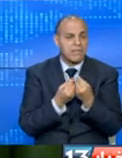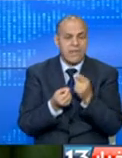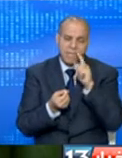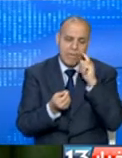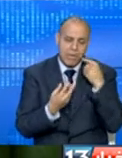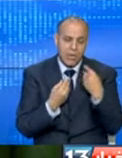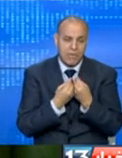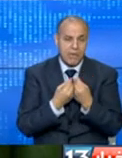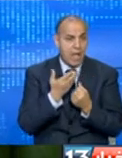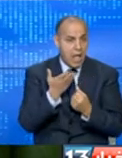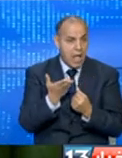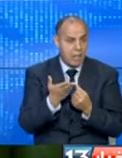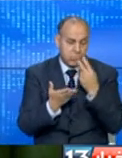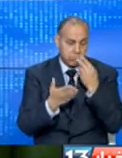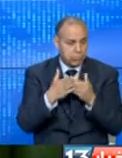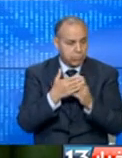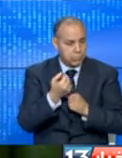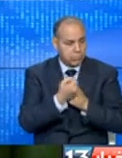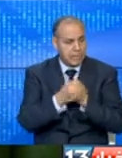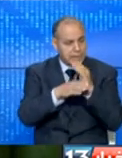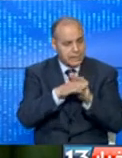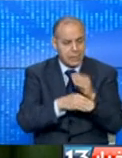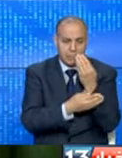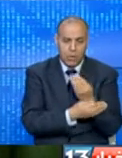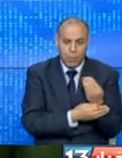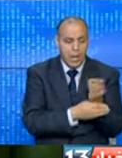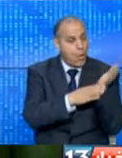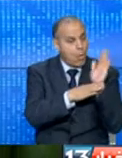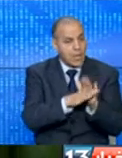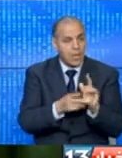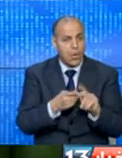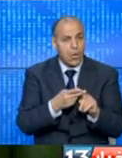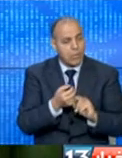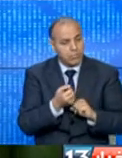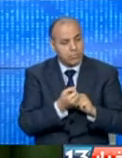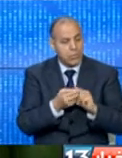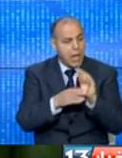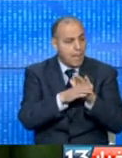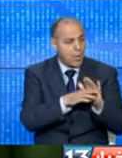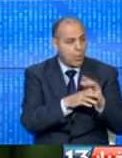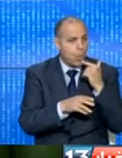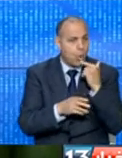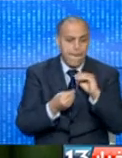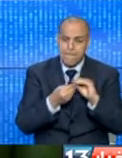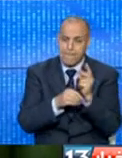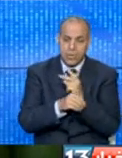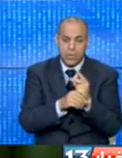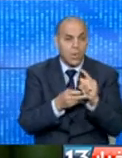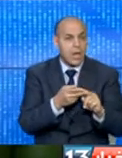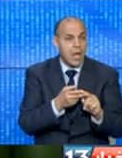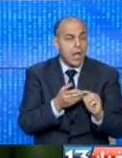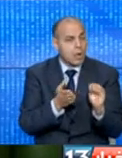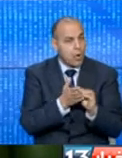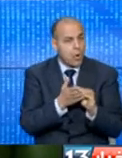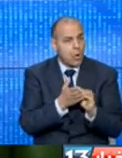الجنسين، ويولي الرعاية القصوى للأطفال لوقايتهم وتعزيز حمايتهم من شتى المخاطر، كما